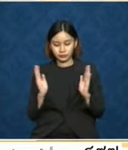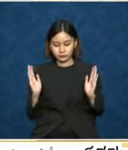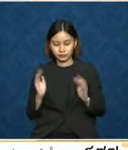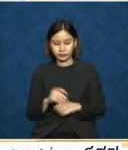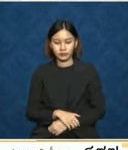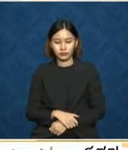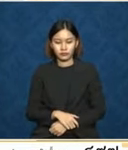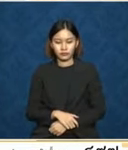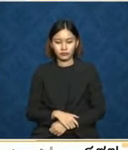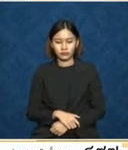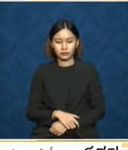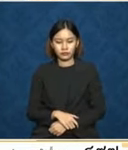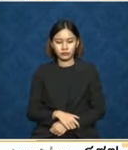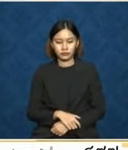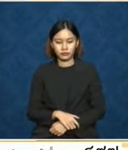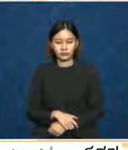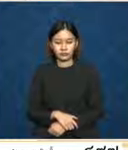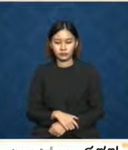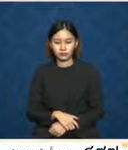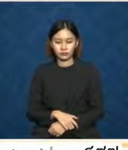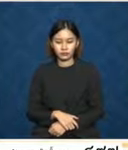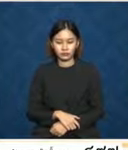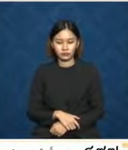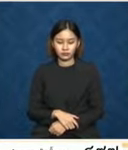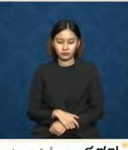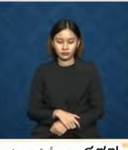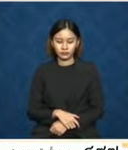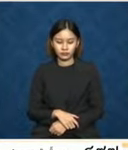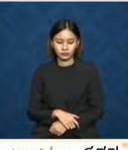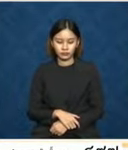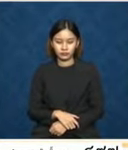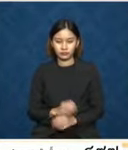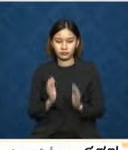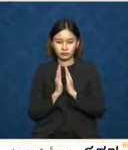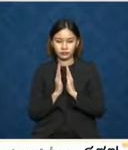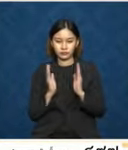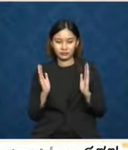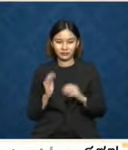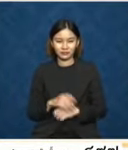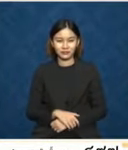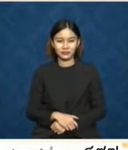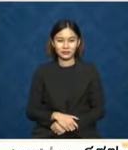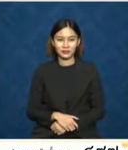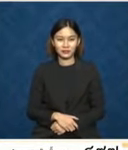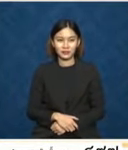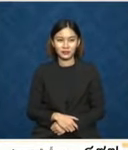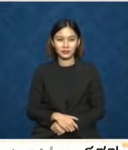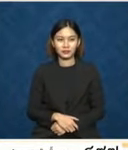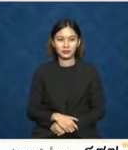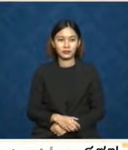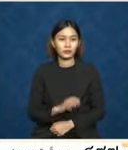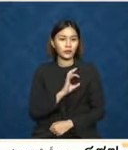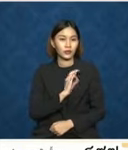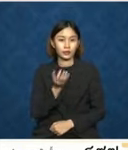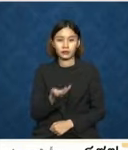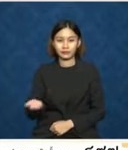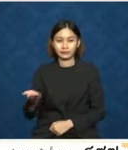ครับครับขอบคุณครับท่านสมาชิกครับขณะนี้